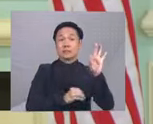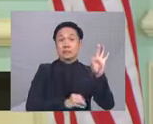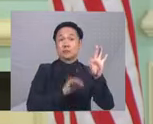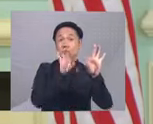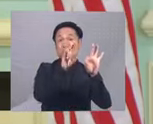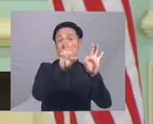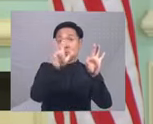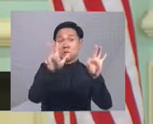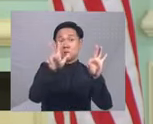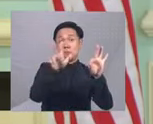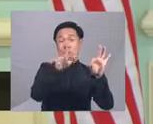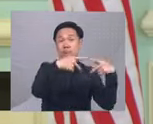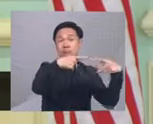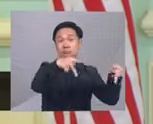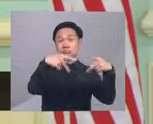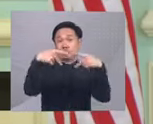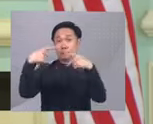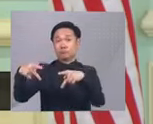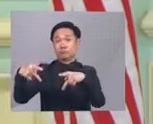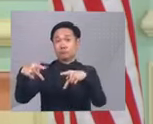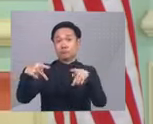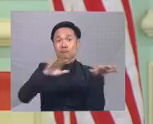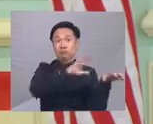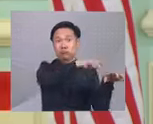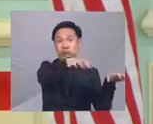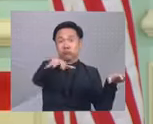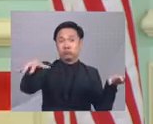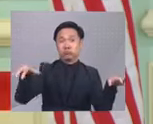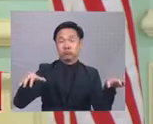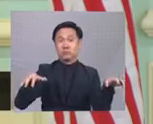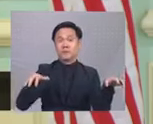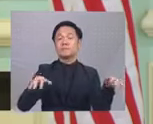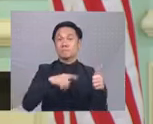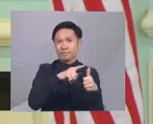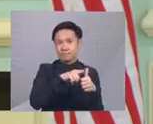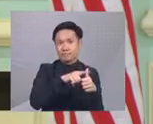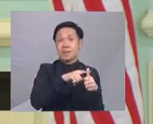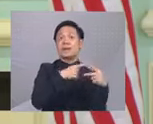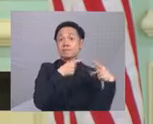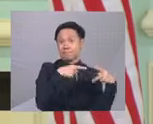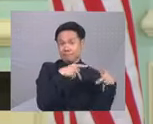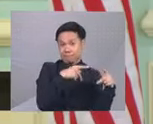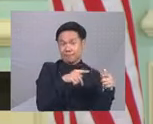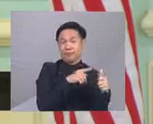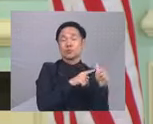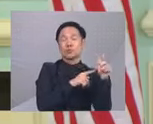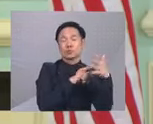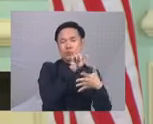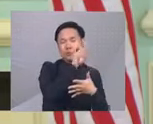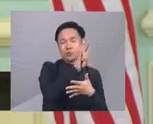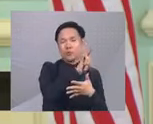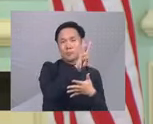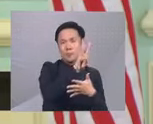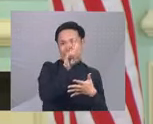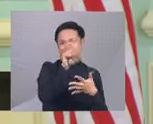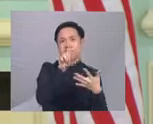973 premis perniagaan termasuk peruncit iaitu 766,